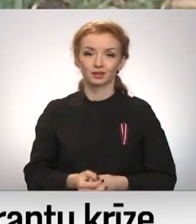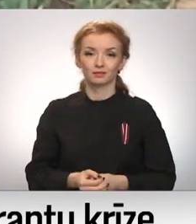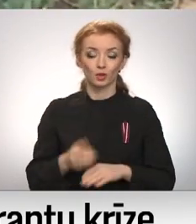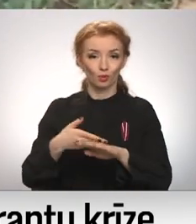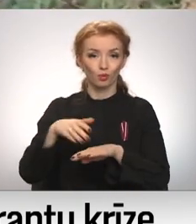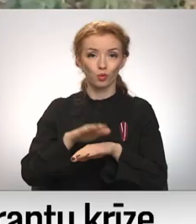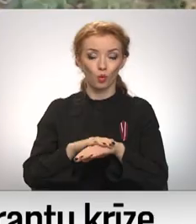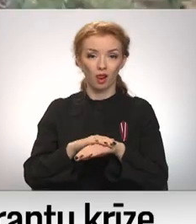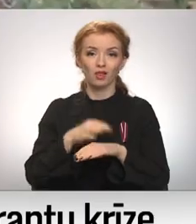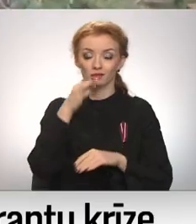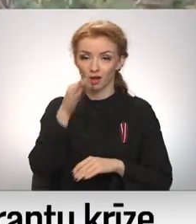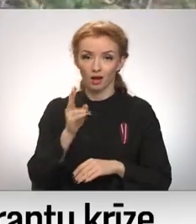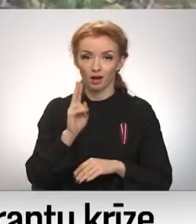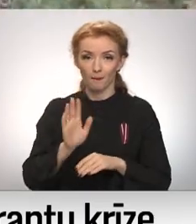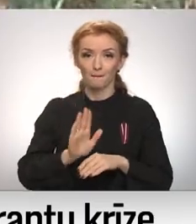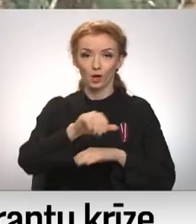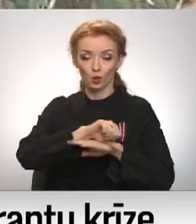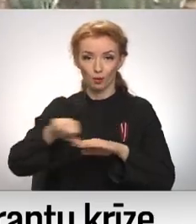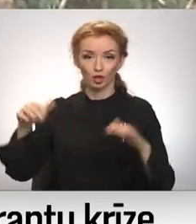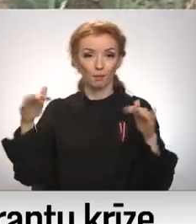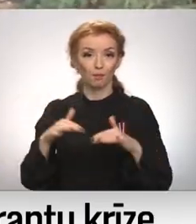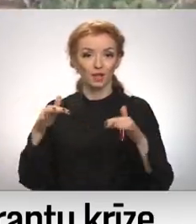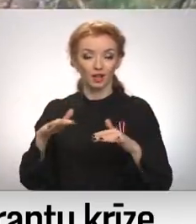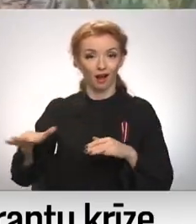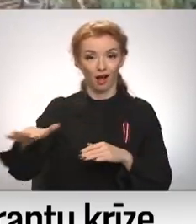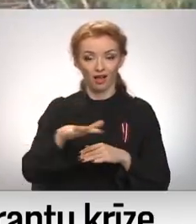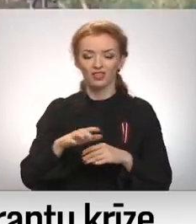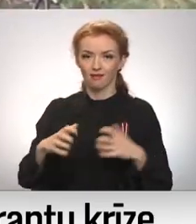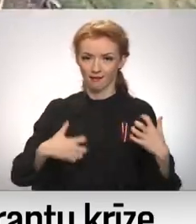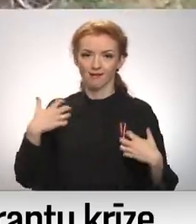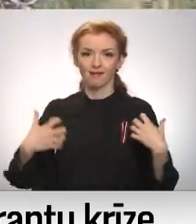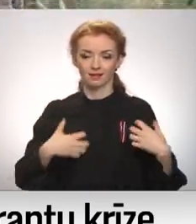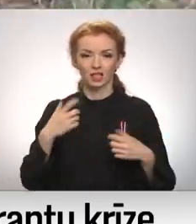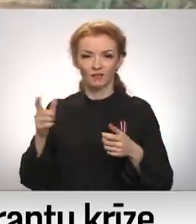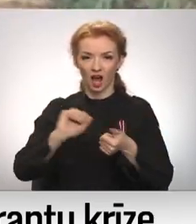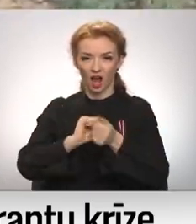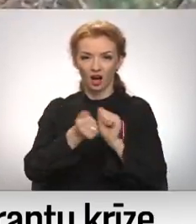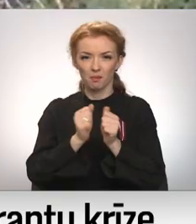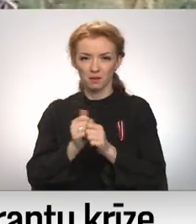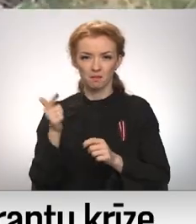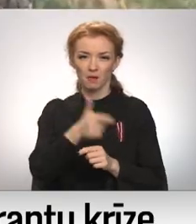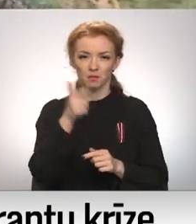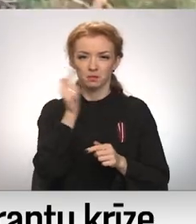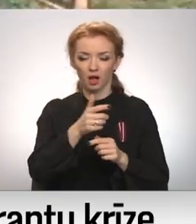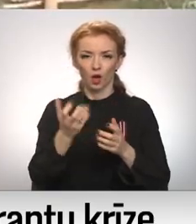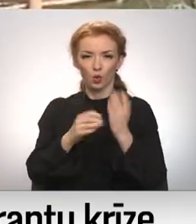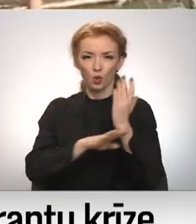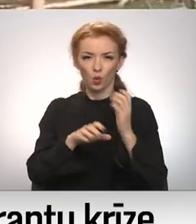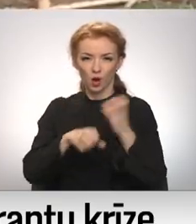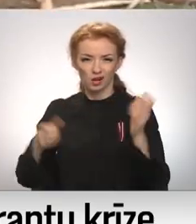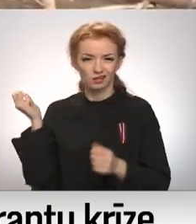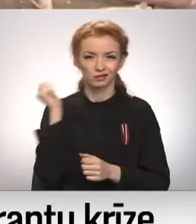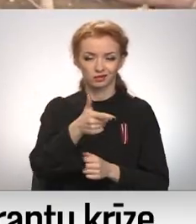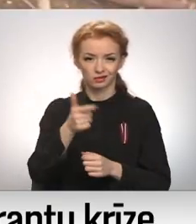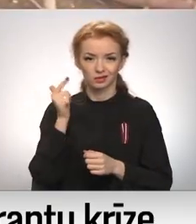Polijas varas iestādes stāsta, ka pierobežā esošo migrantu noskaņojums ir agresīvs. Tie apmētā policistus ar akmeņiem, koka gabaliem un ar